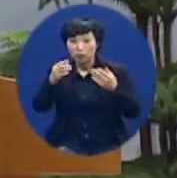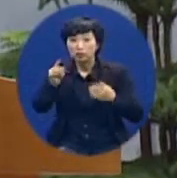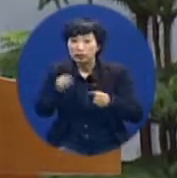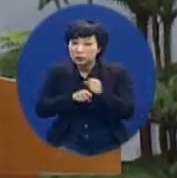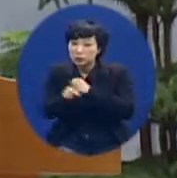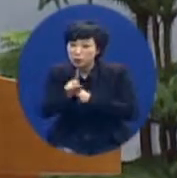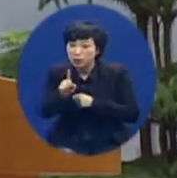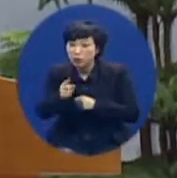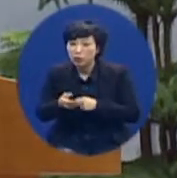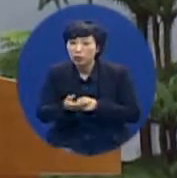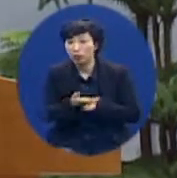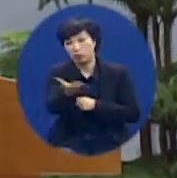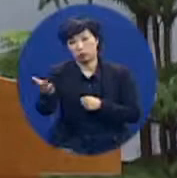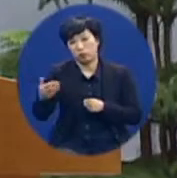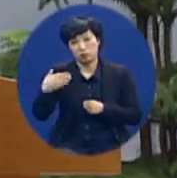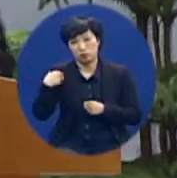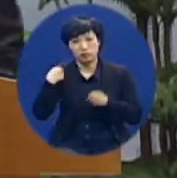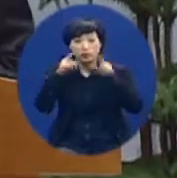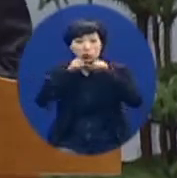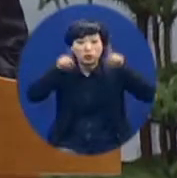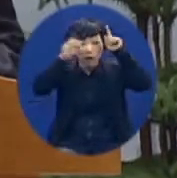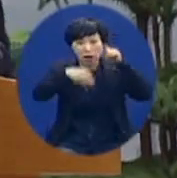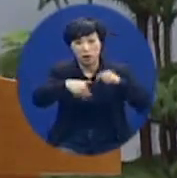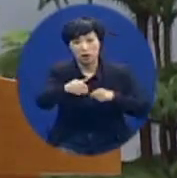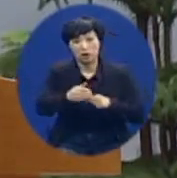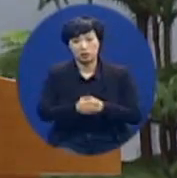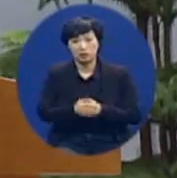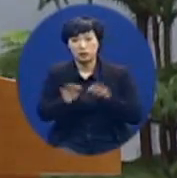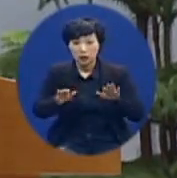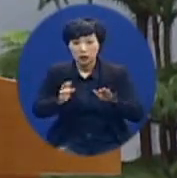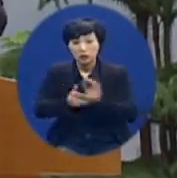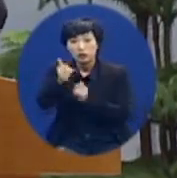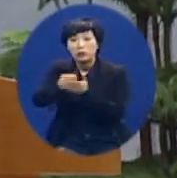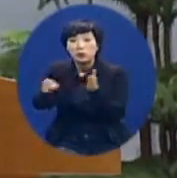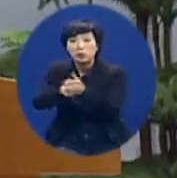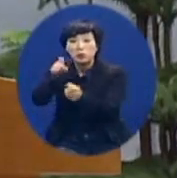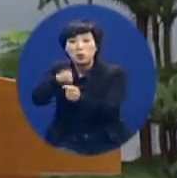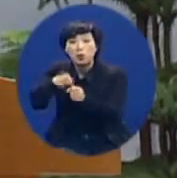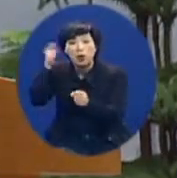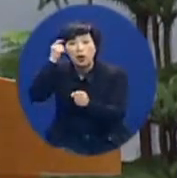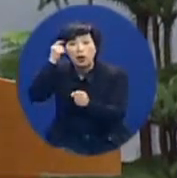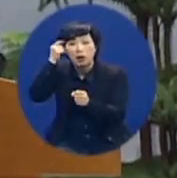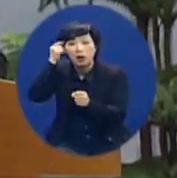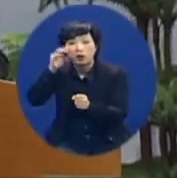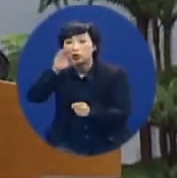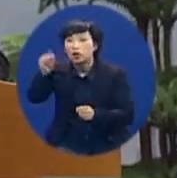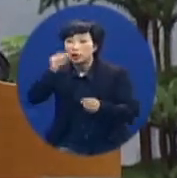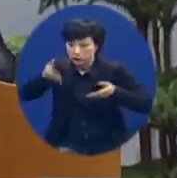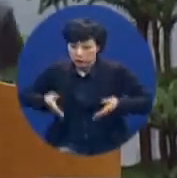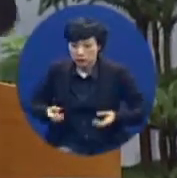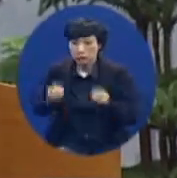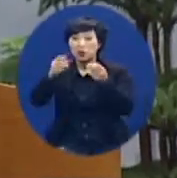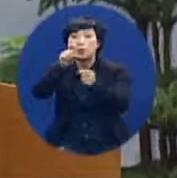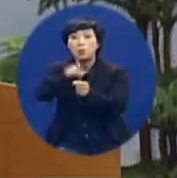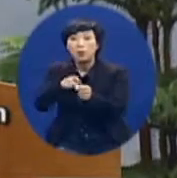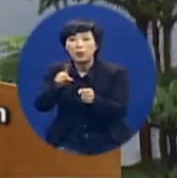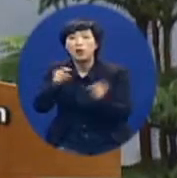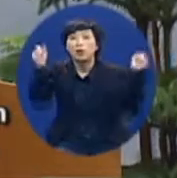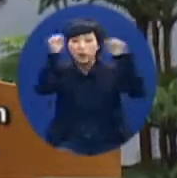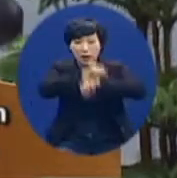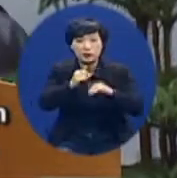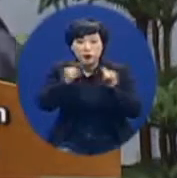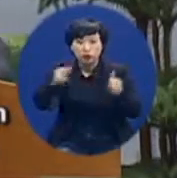모으면 지옥 가는 거야 아멘 아멘 예수의 믿어 성탄의 목적은 멸망하는 자를 살리는